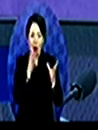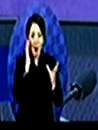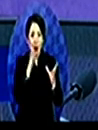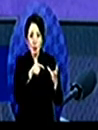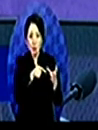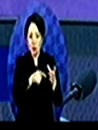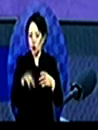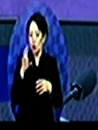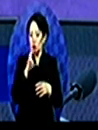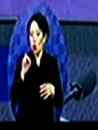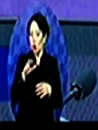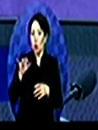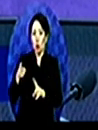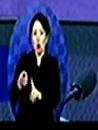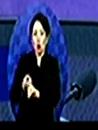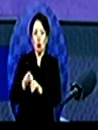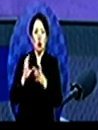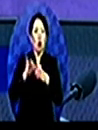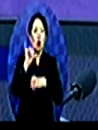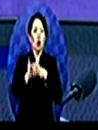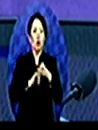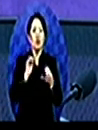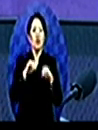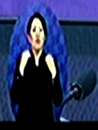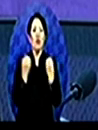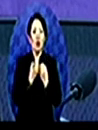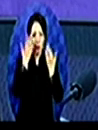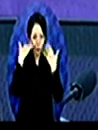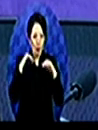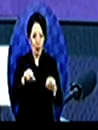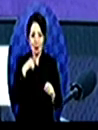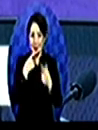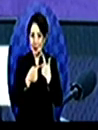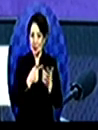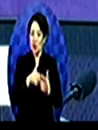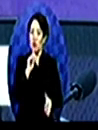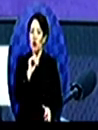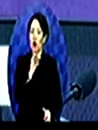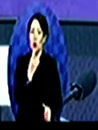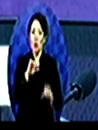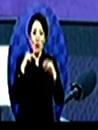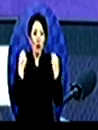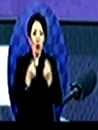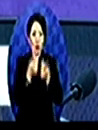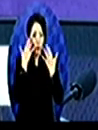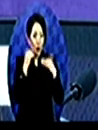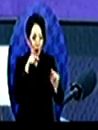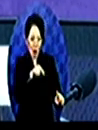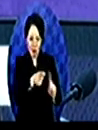олон улсын форумыг зохион байгуулахаар төлөвлөсөн байгаа. Энэ арга хэмжээнд бид нэр онцгой ач холбогдол өгч